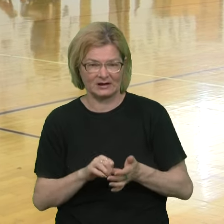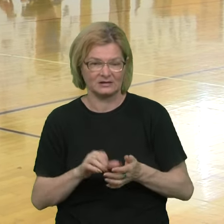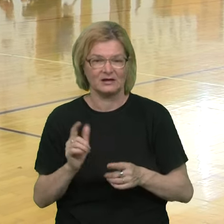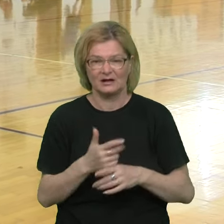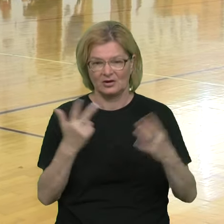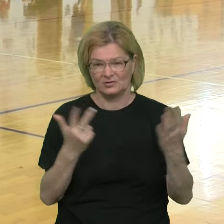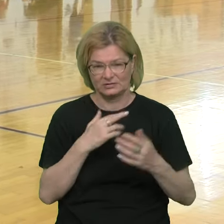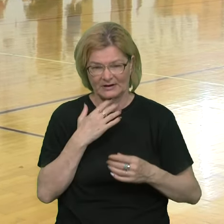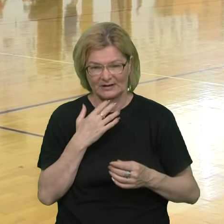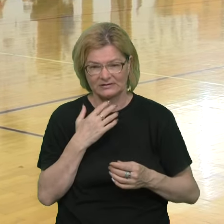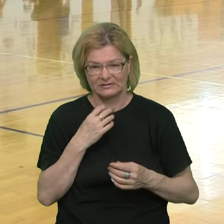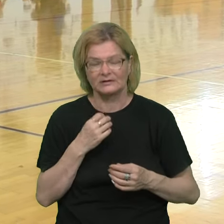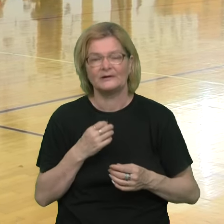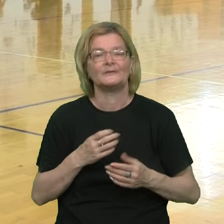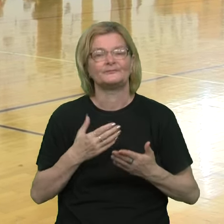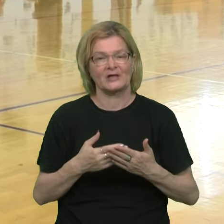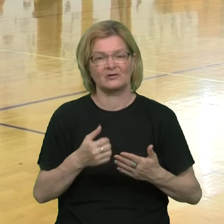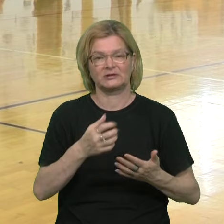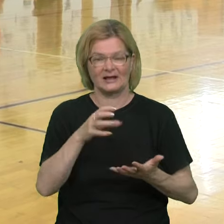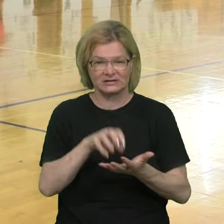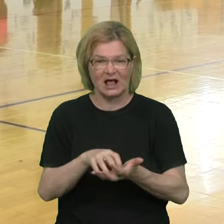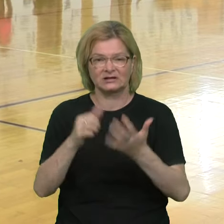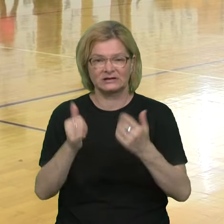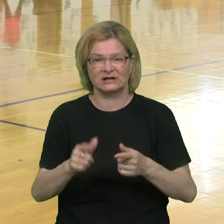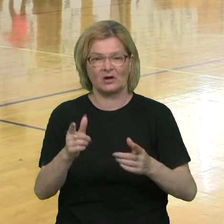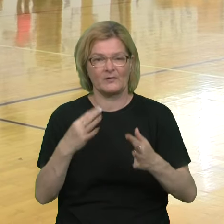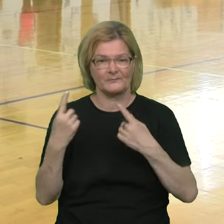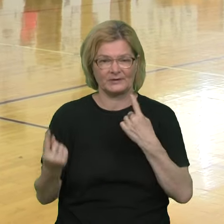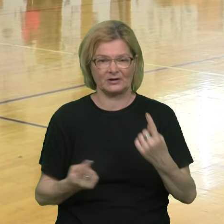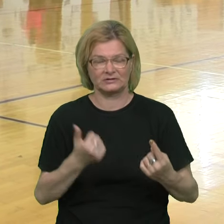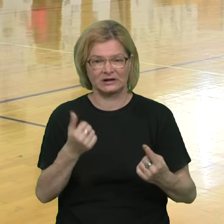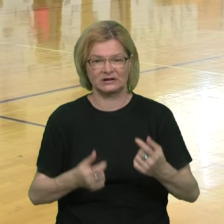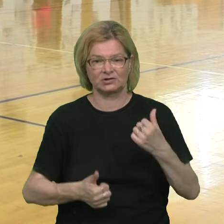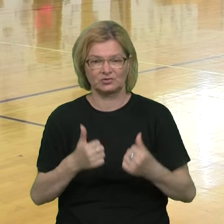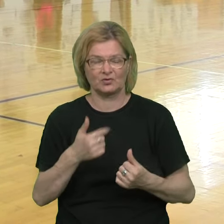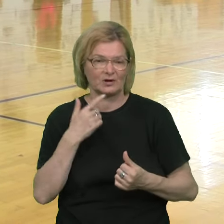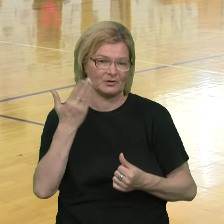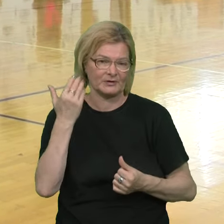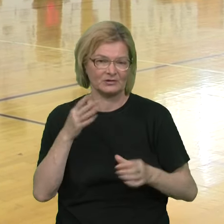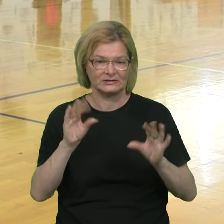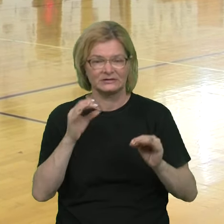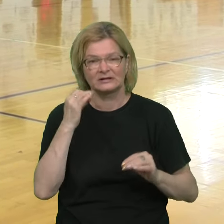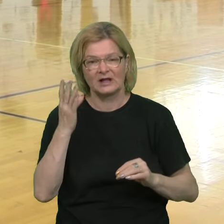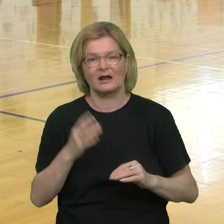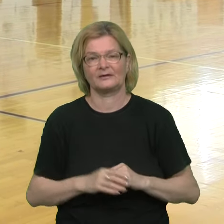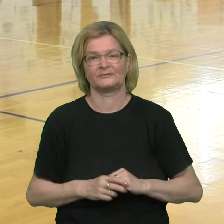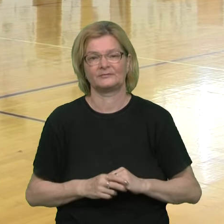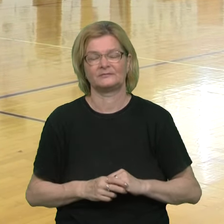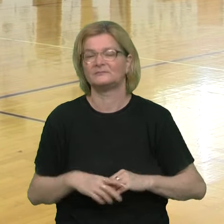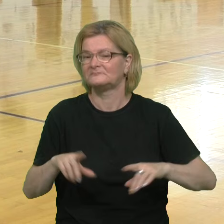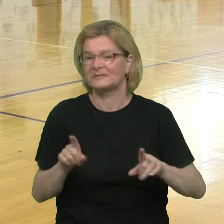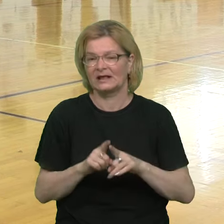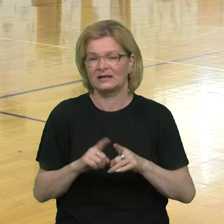idu prvi, srednje ili osmi razred. Tako da je Zadar sad ovom prilikom za jedan turnir koji je bio prije 10